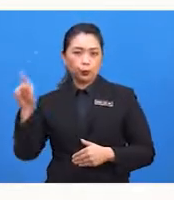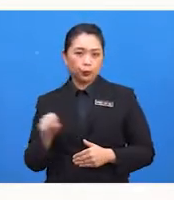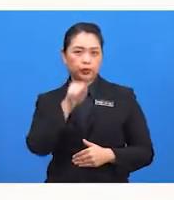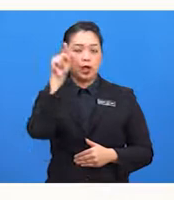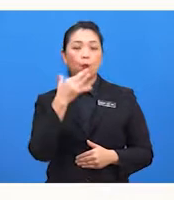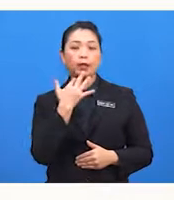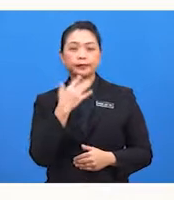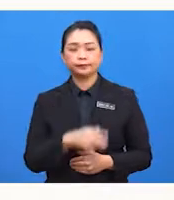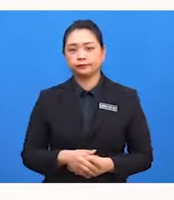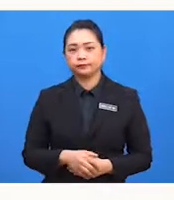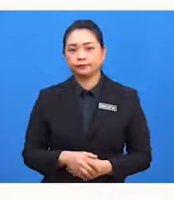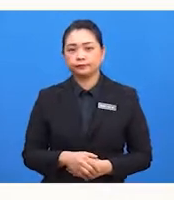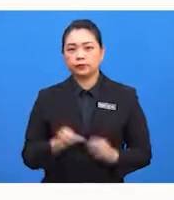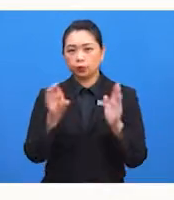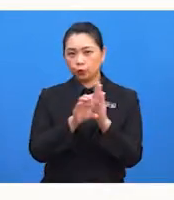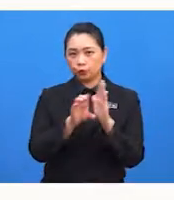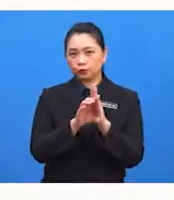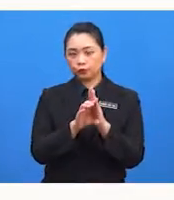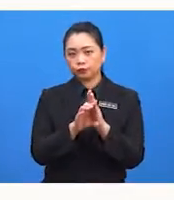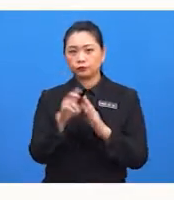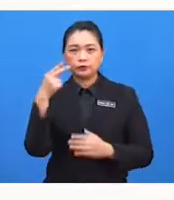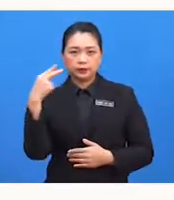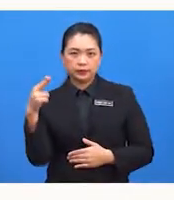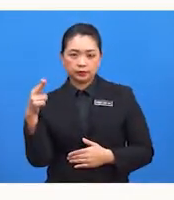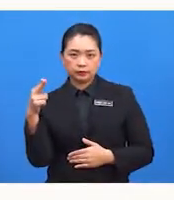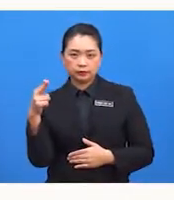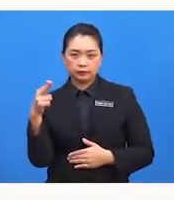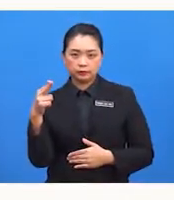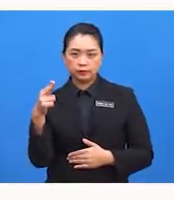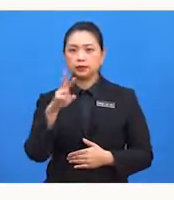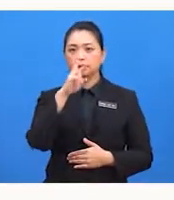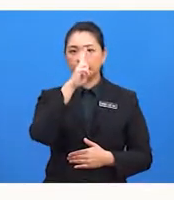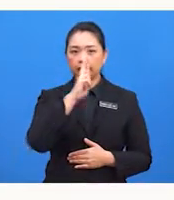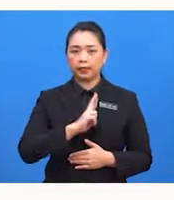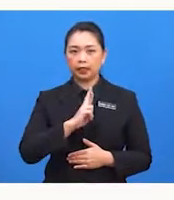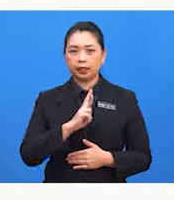hijau dengan warna merah dan warna biru